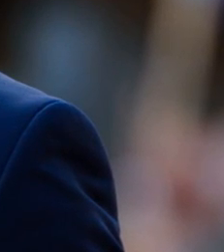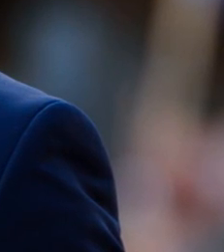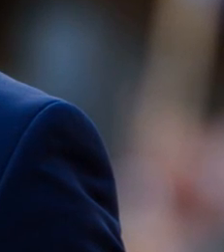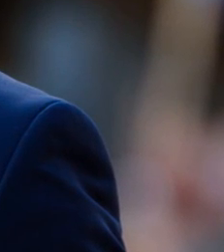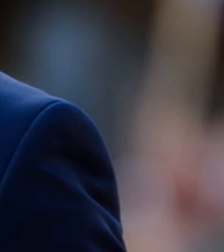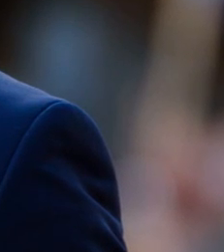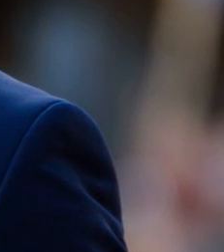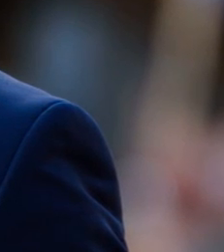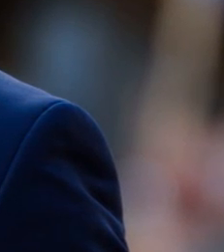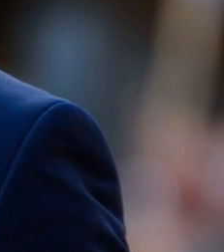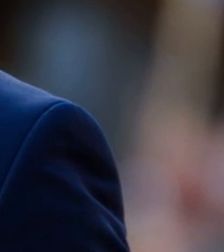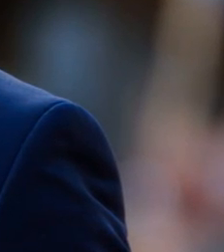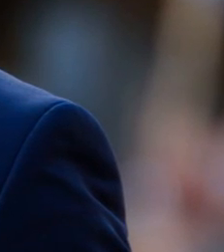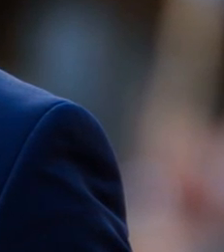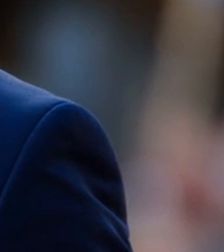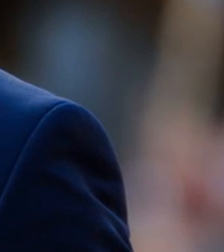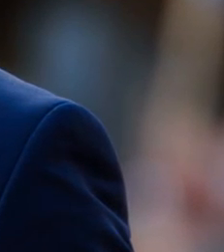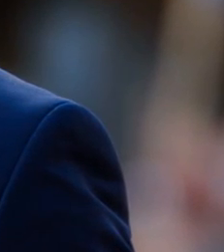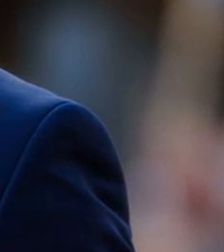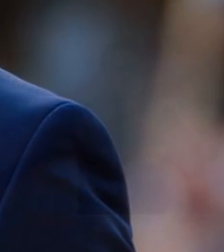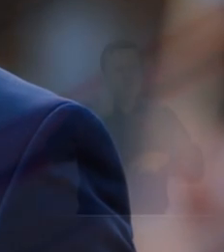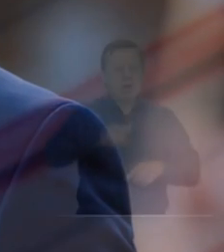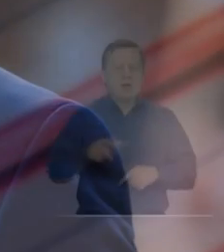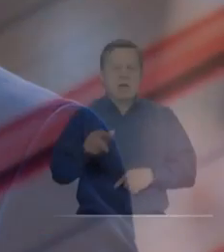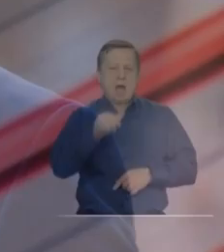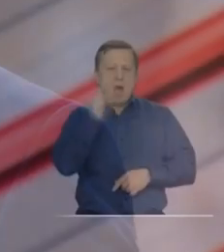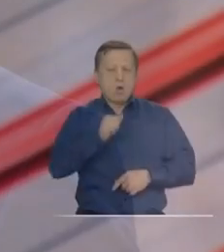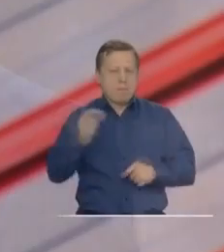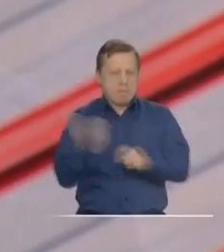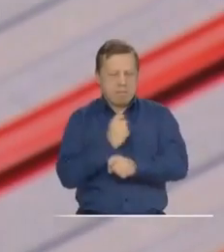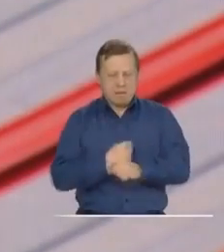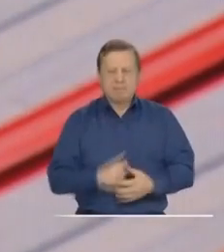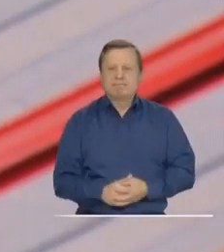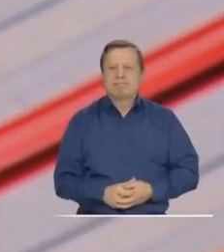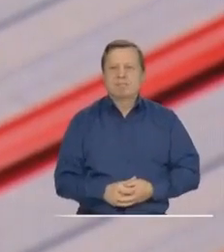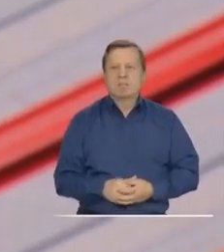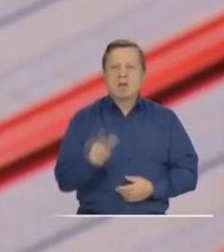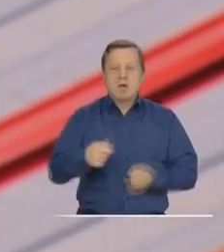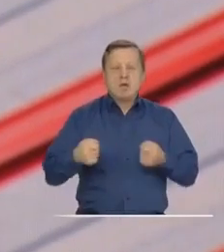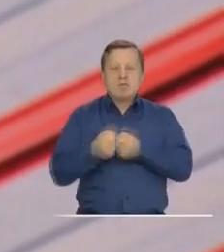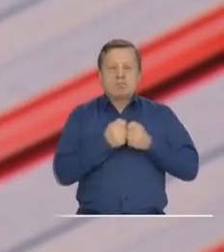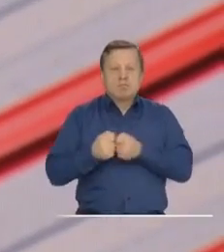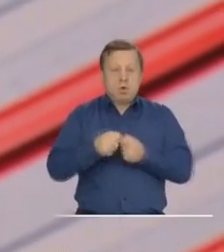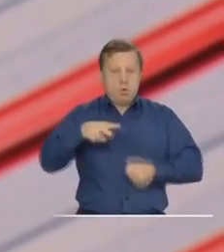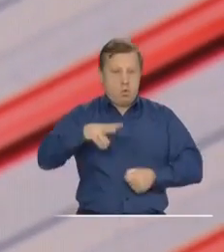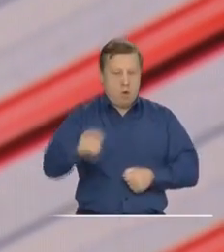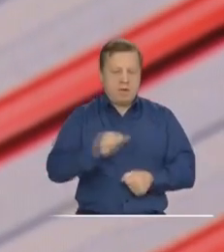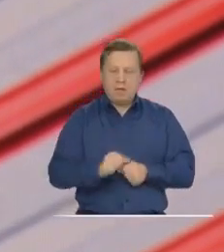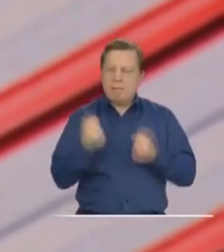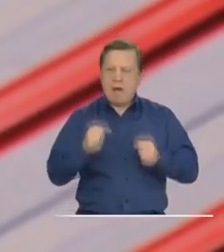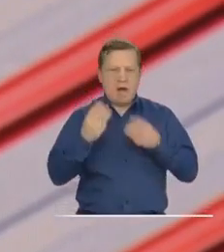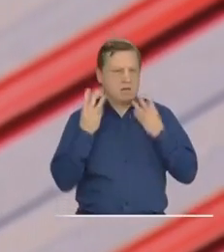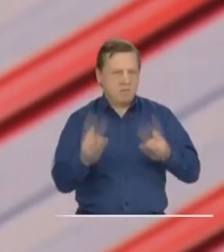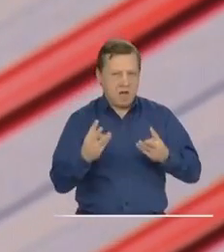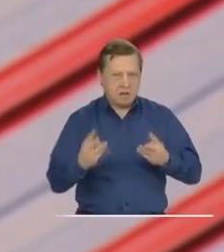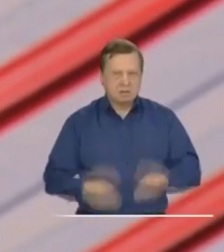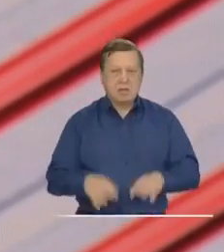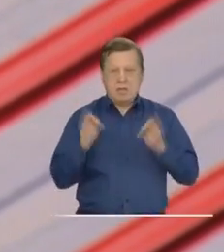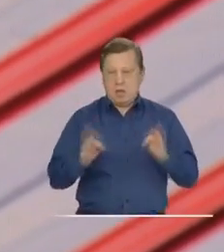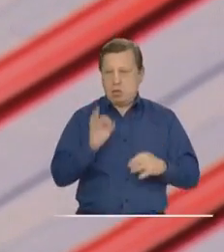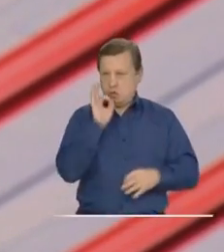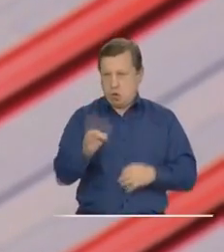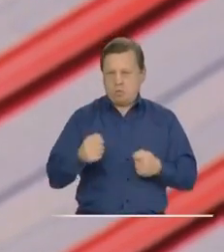błyskiem w oku andrzej duda co w 2015 roku współpraca w ramach unii europejskiej jest bardzo ważna dziś mamy bardzo dobrą współpracę